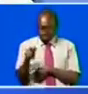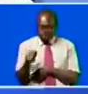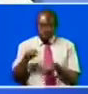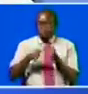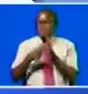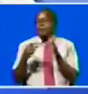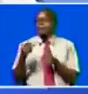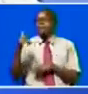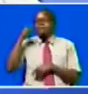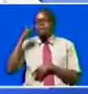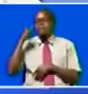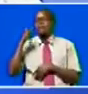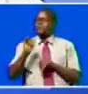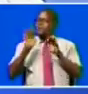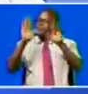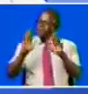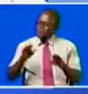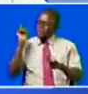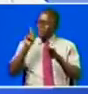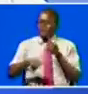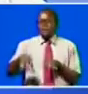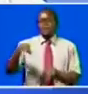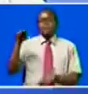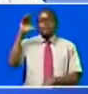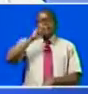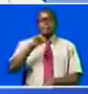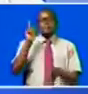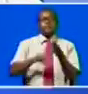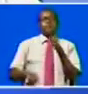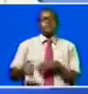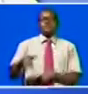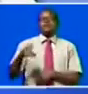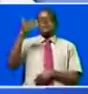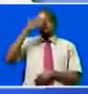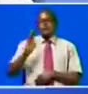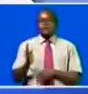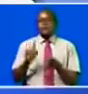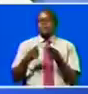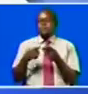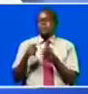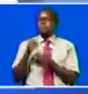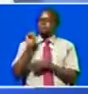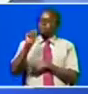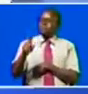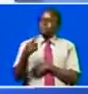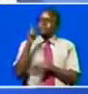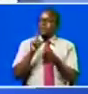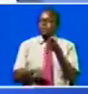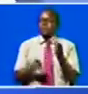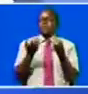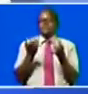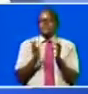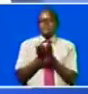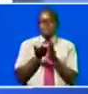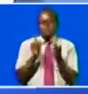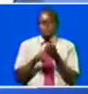mtu anaona simu, sitaki kukosa ujumbe ule uhondo wa Facebook, ji Instagram. Wacha nimtumie mama message nimkumbushe shuleni nimeitishwa kitabu